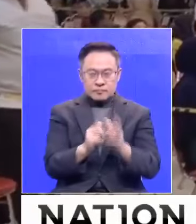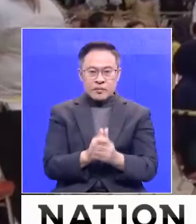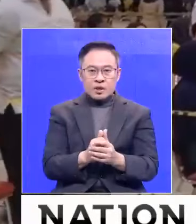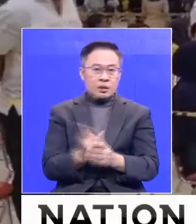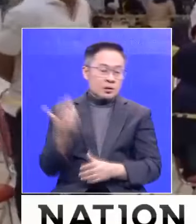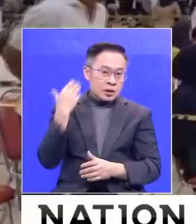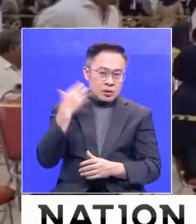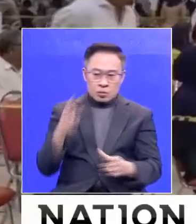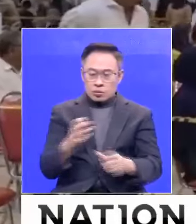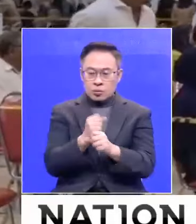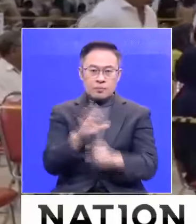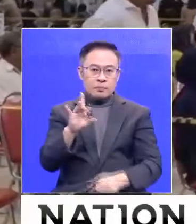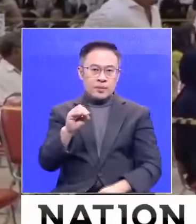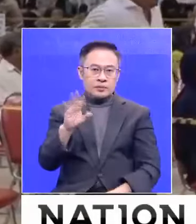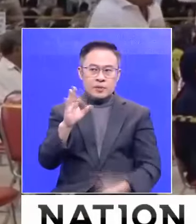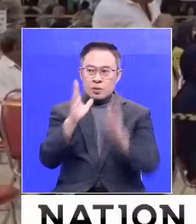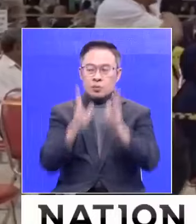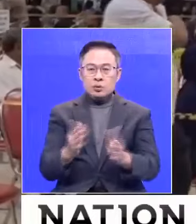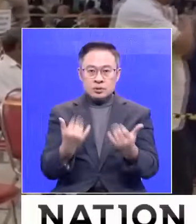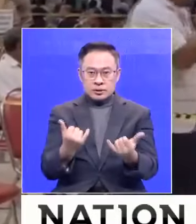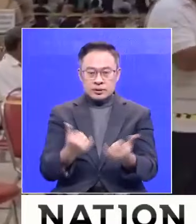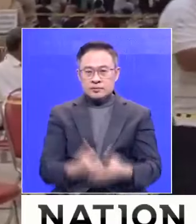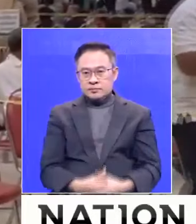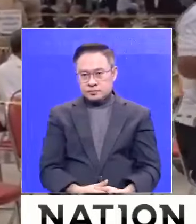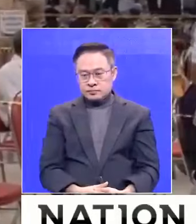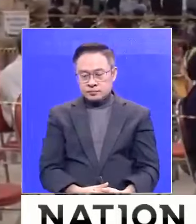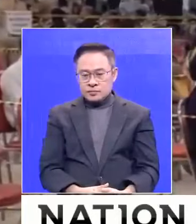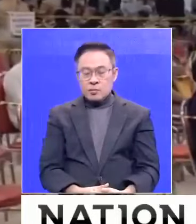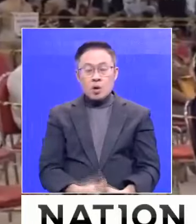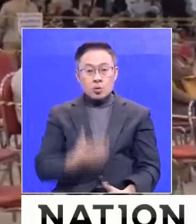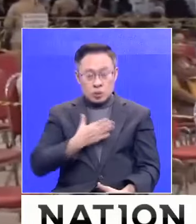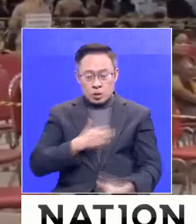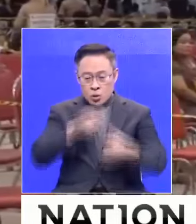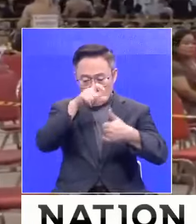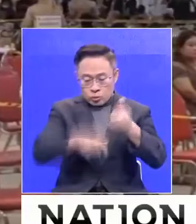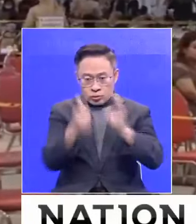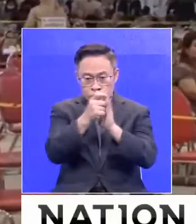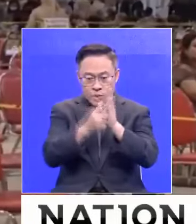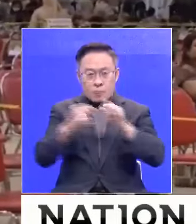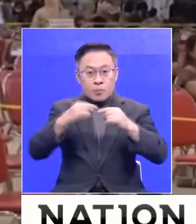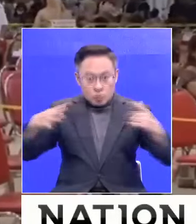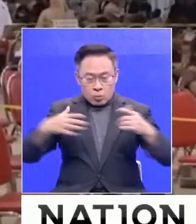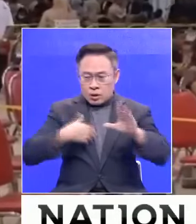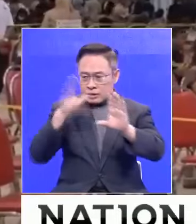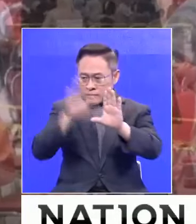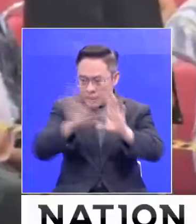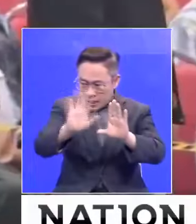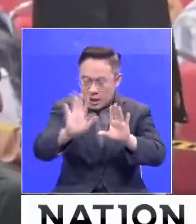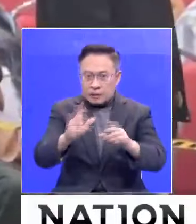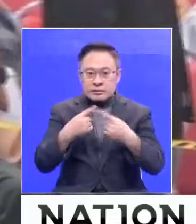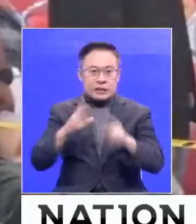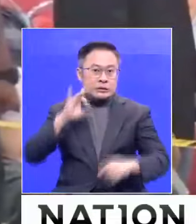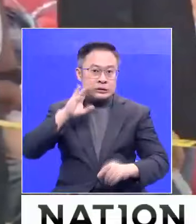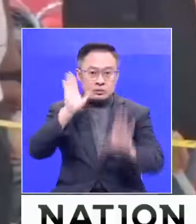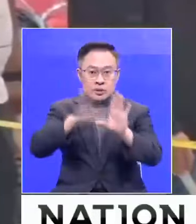วันเลือกตั้งแล้วประมาณ80กว่าคนรู้แล้วว่าขาดคุณสมบัติคุณก็ยังมากันนะคะอันนี้กกต.ฝากบอกว่